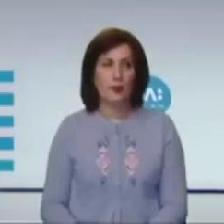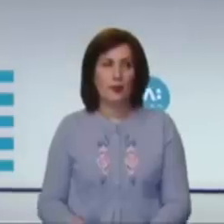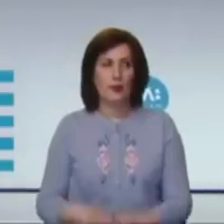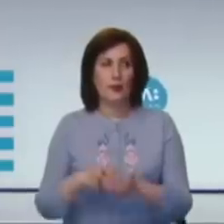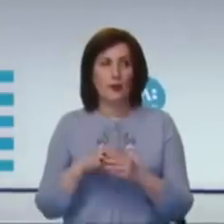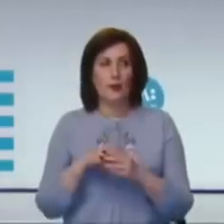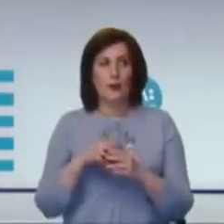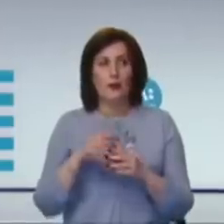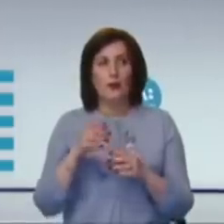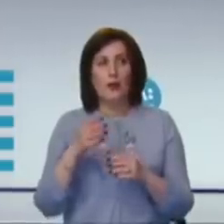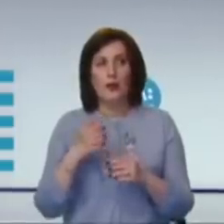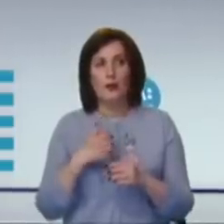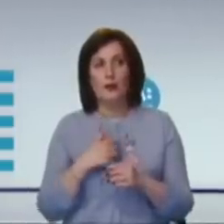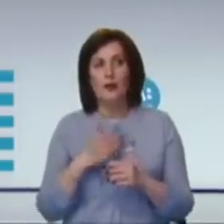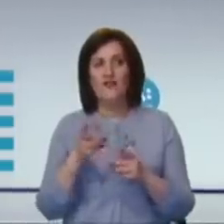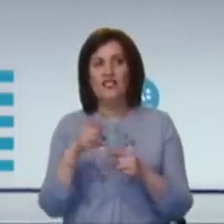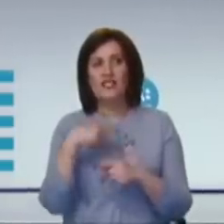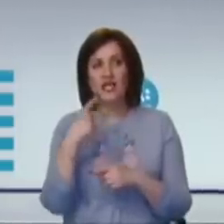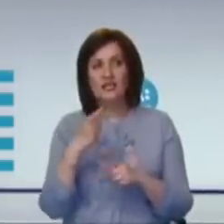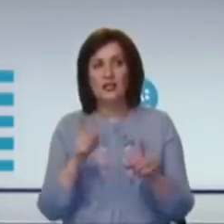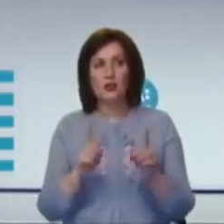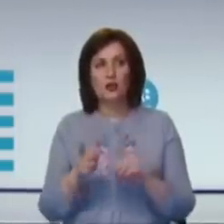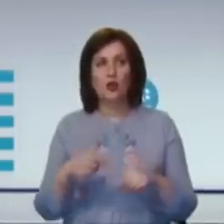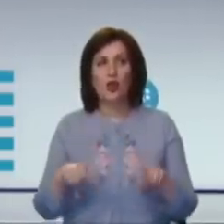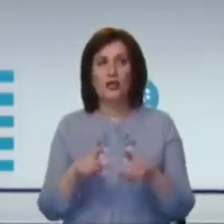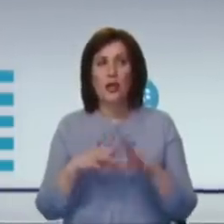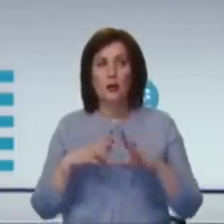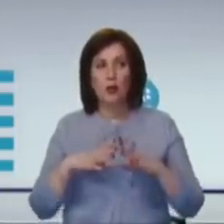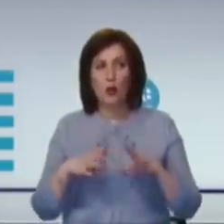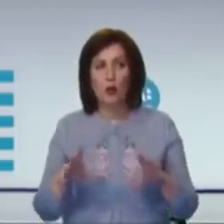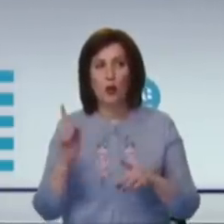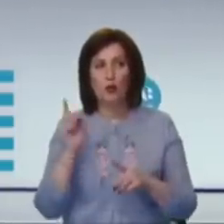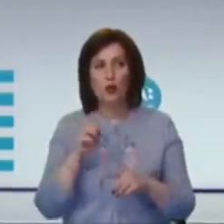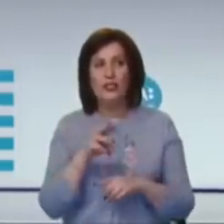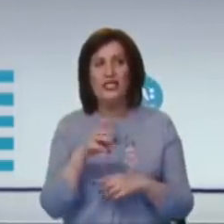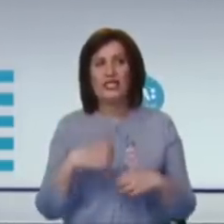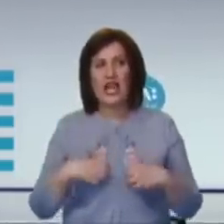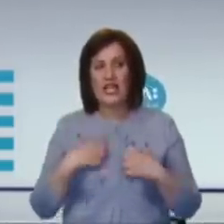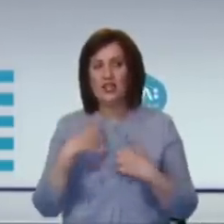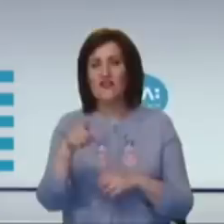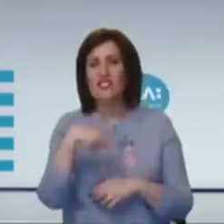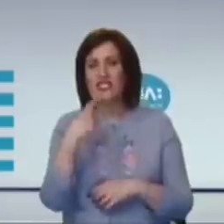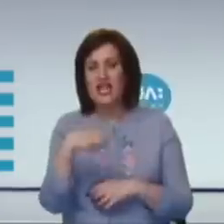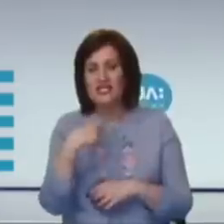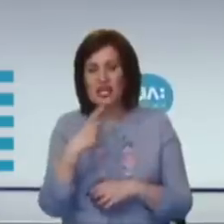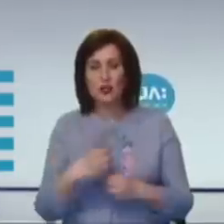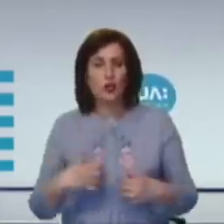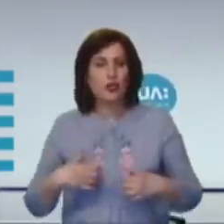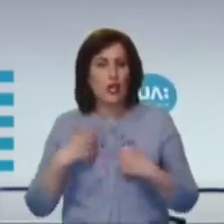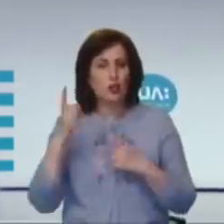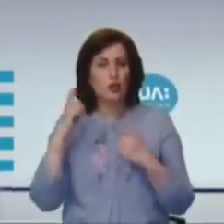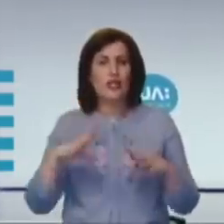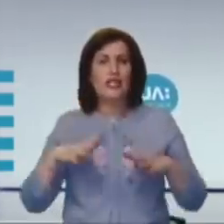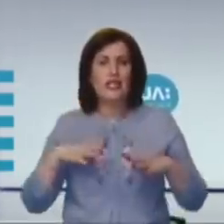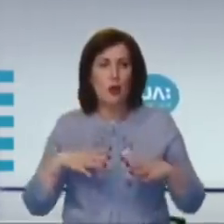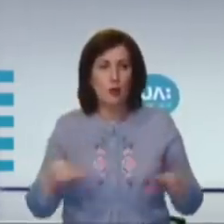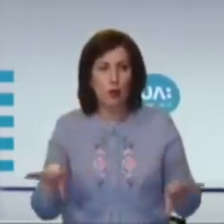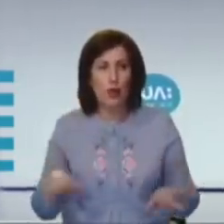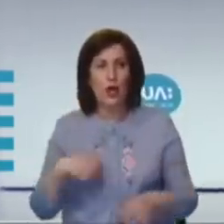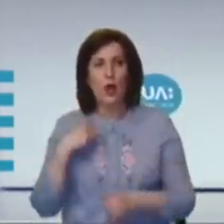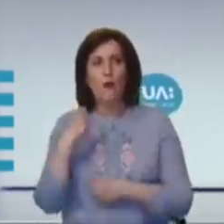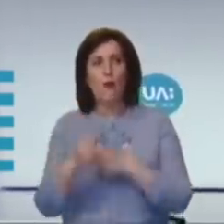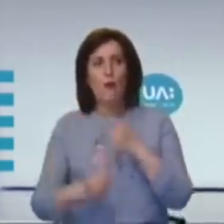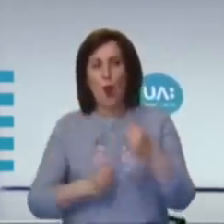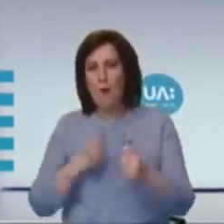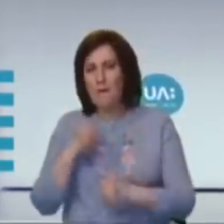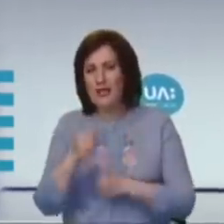минулому. Перепрошую, ви сказали, якщо так, не було у президента Зеленського ви це сказали, рік тому що можна не було. Було залишити Авакова в